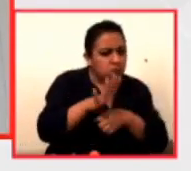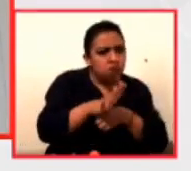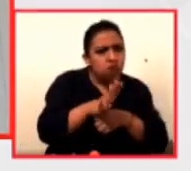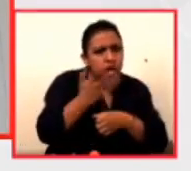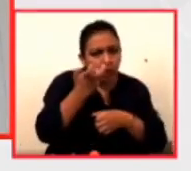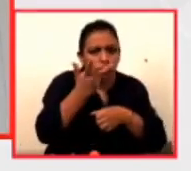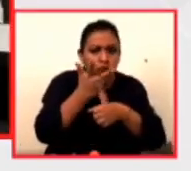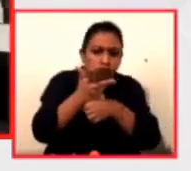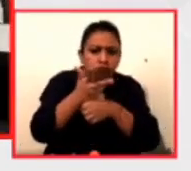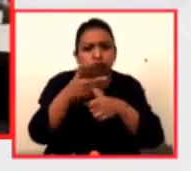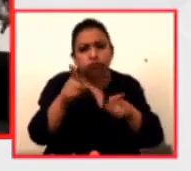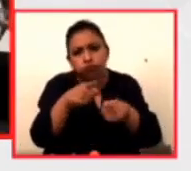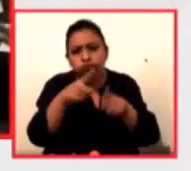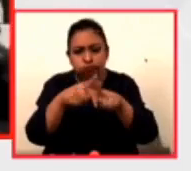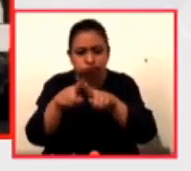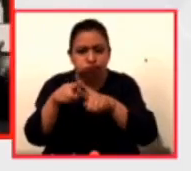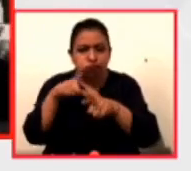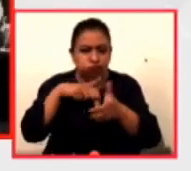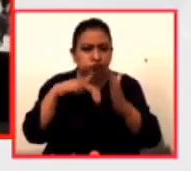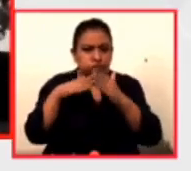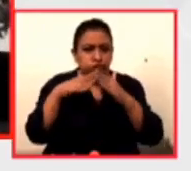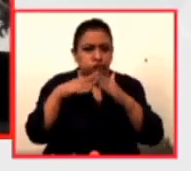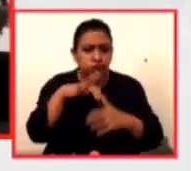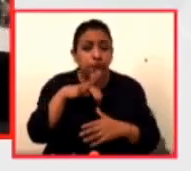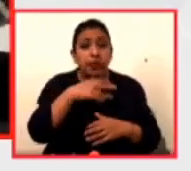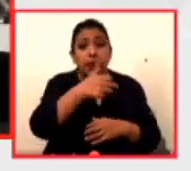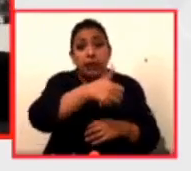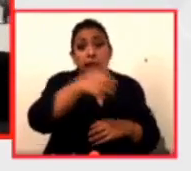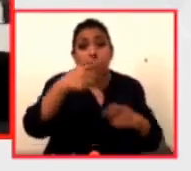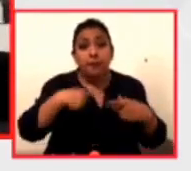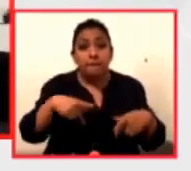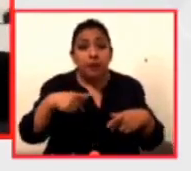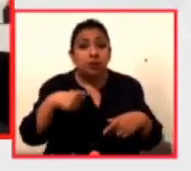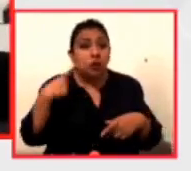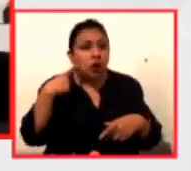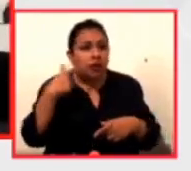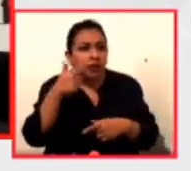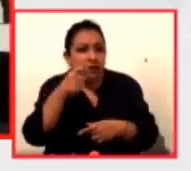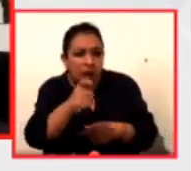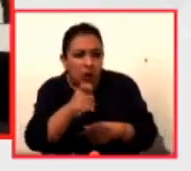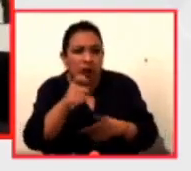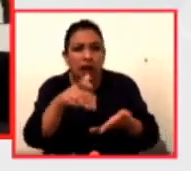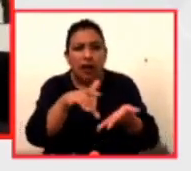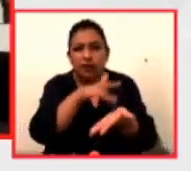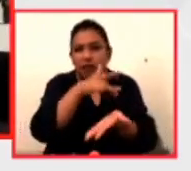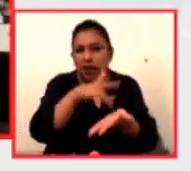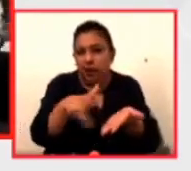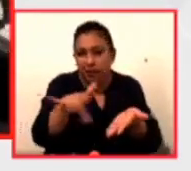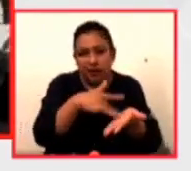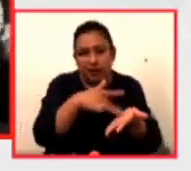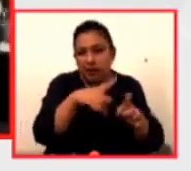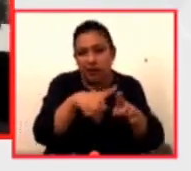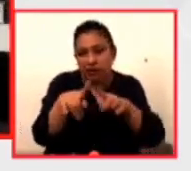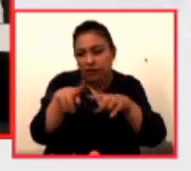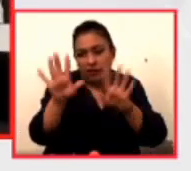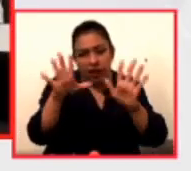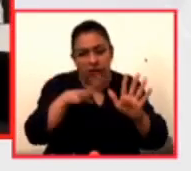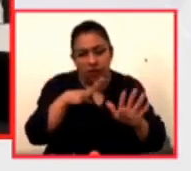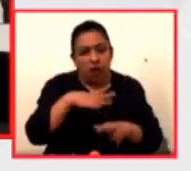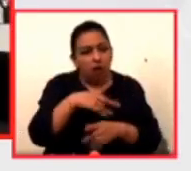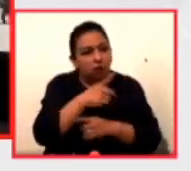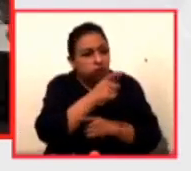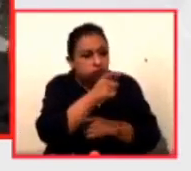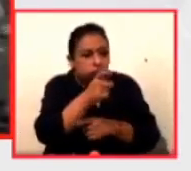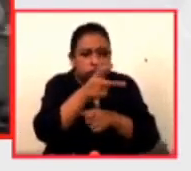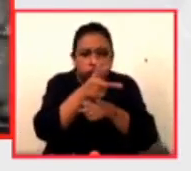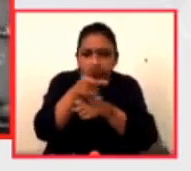bord chaque personne s'est enregistrée avec ce qu'il avait chez lui donc que des appareils différents des téléphones des tablettes tout ça donc il a fallu